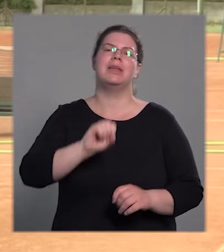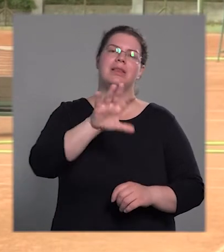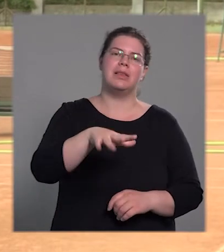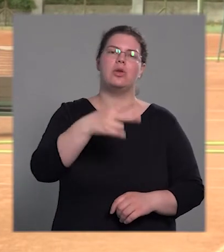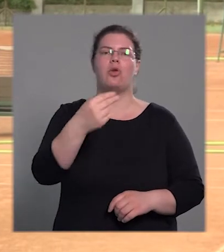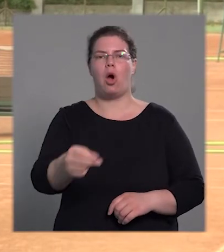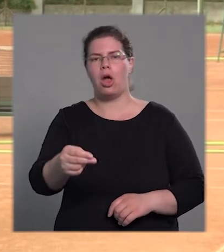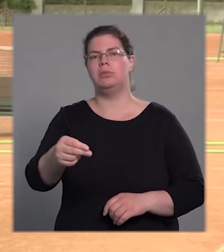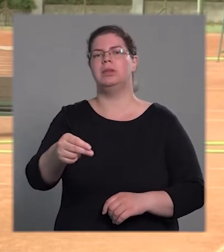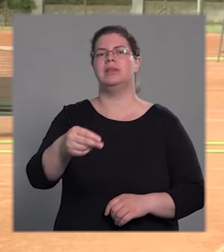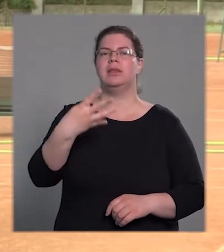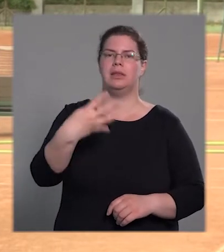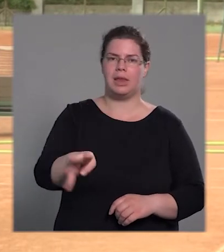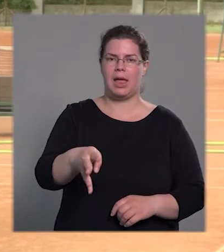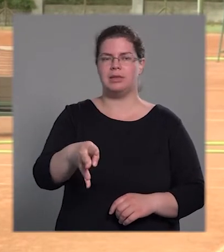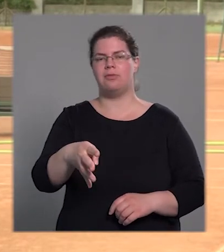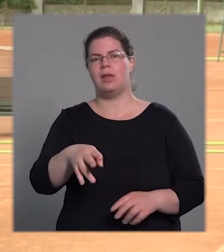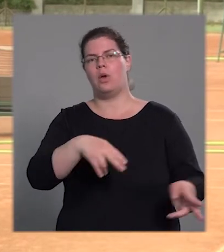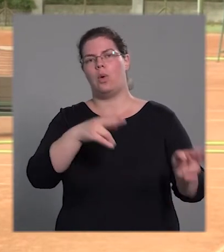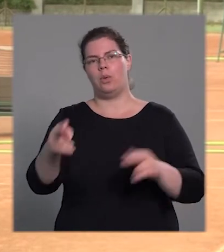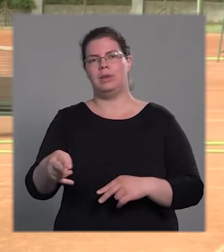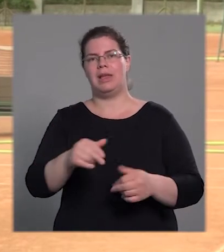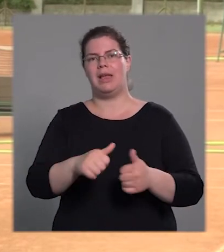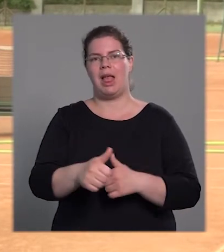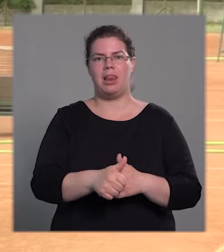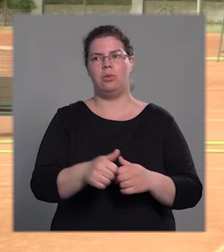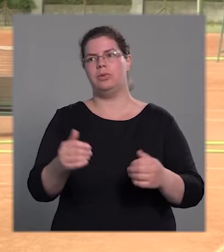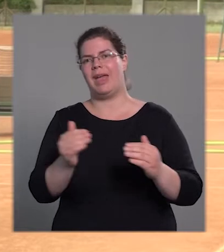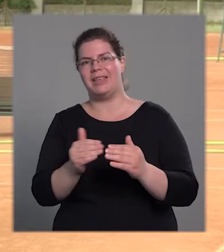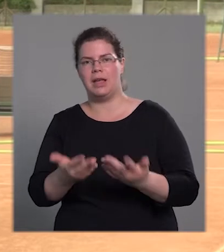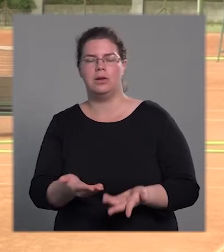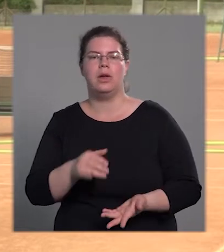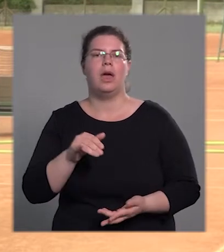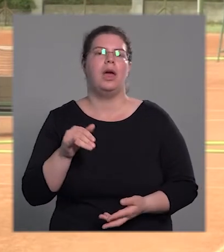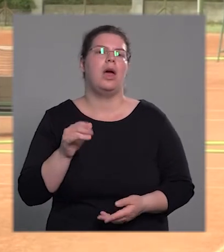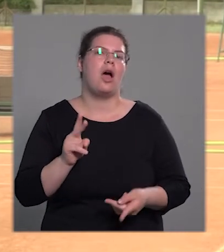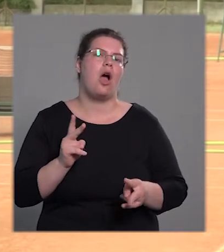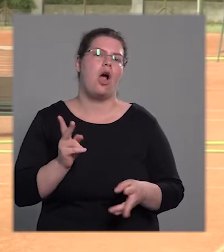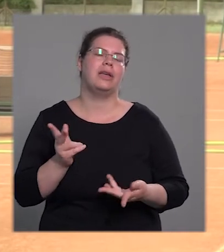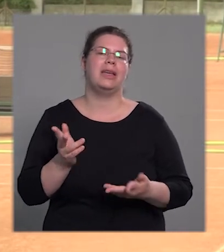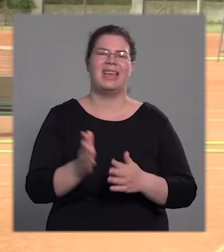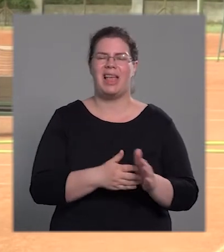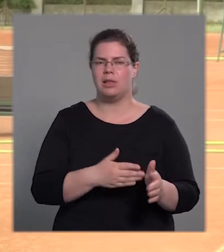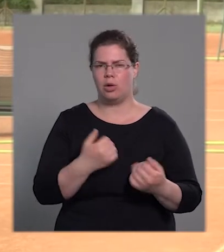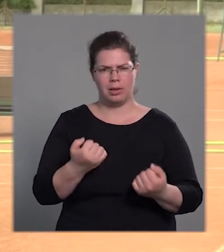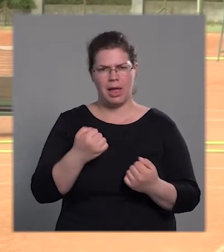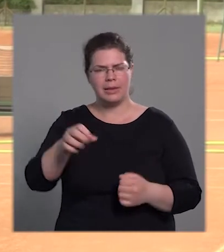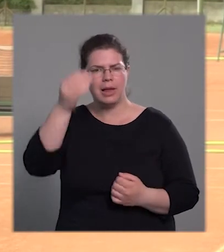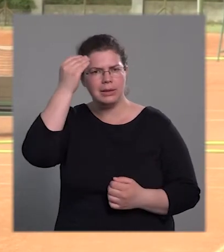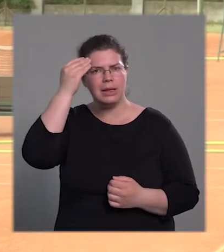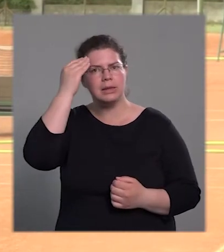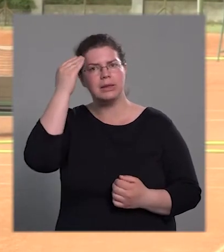30, 40, utána előny egyenlő. Akik ugye kezdők, azok nagyon nehezen értik meg,